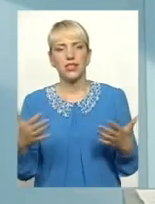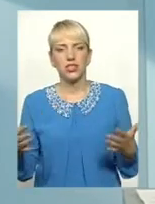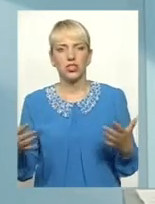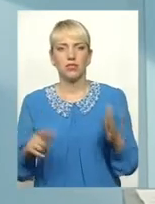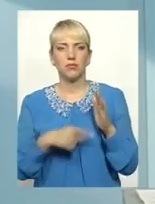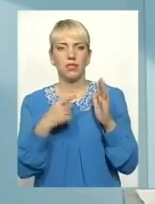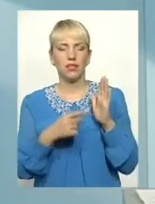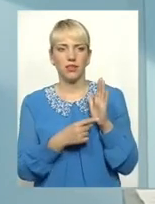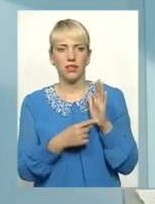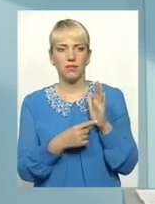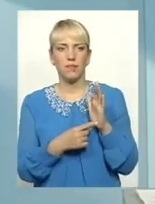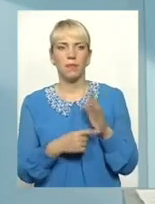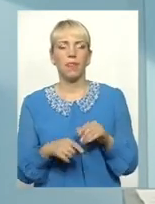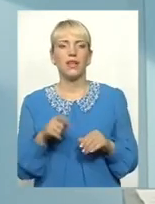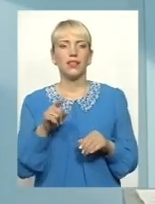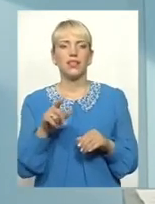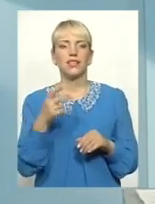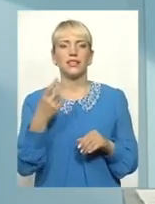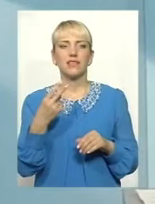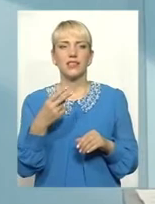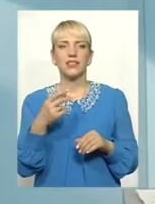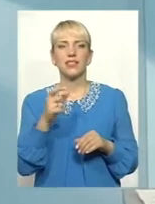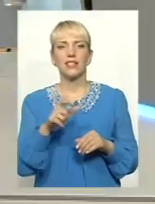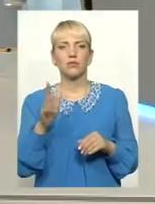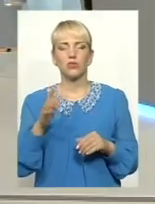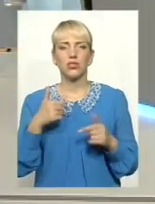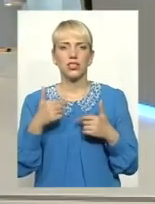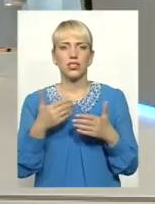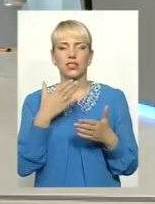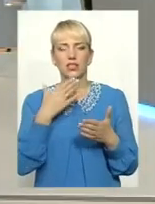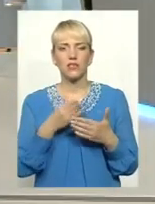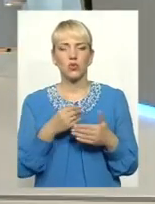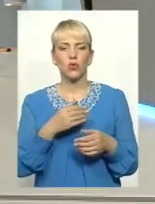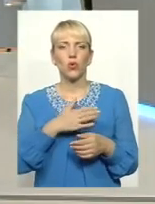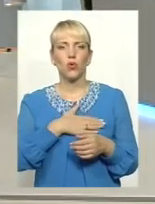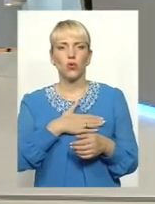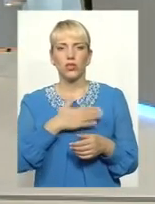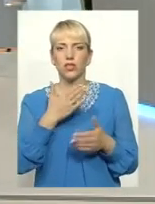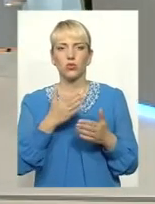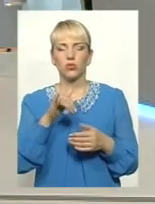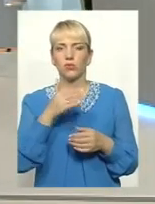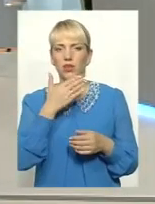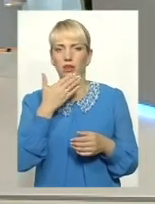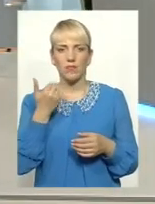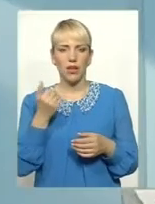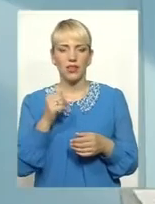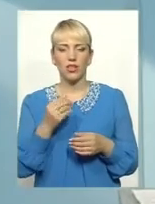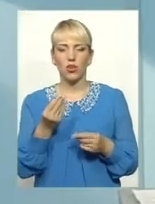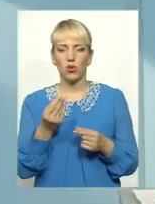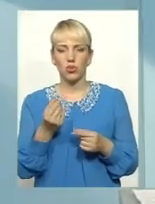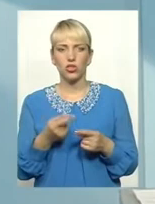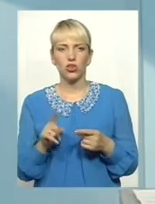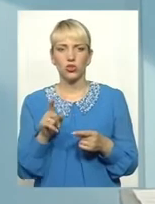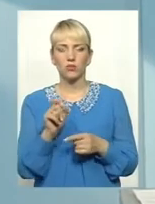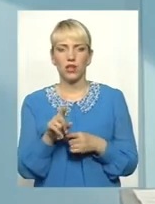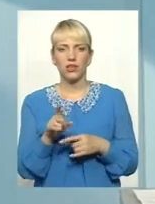раз будеш страждати за свою людяність. Тому що, якщо у тебе немає зараз грошей найняти машину, якщо біля тебе не опинилося